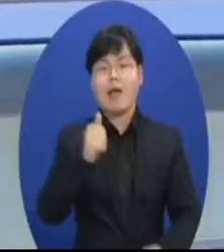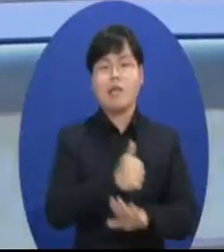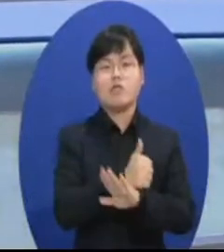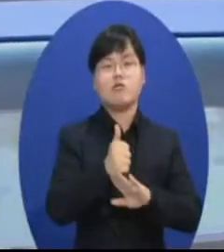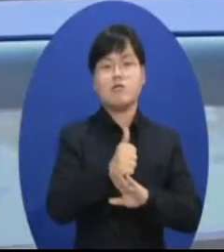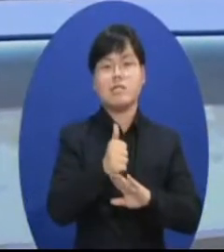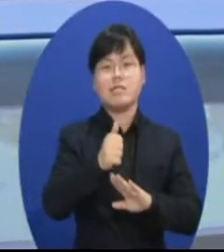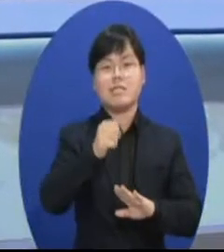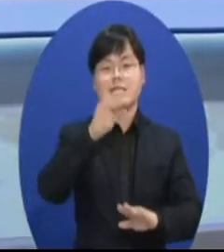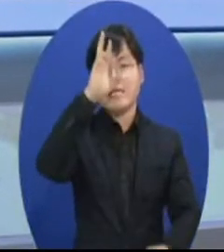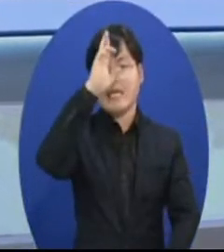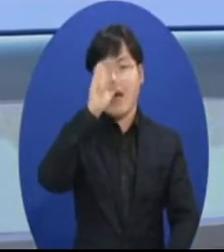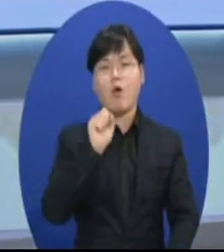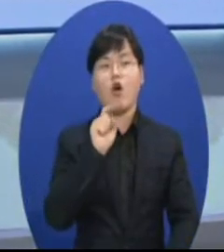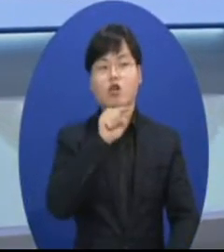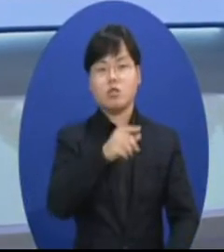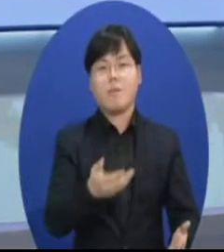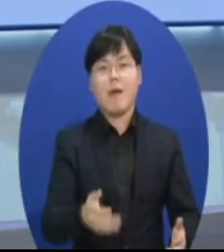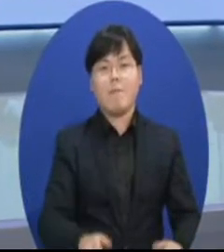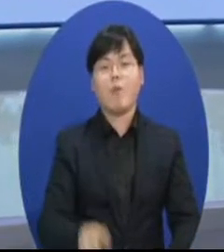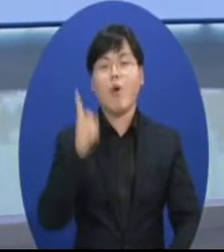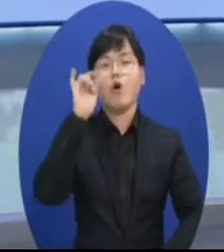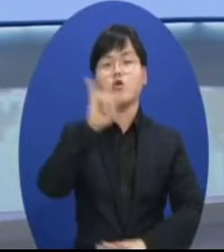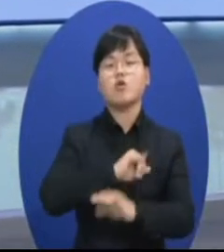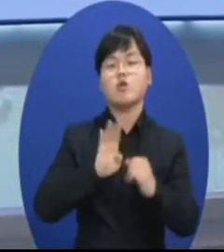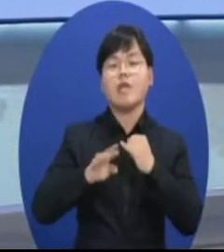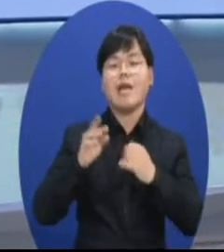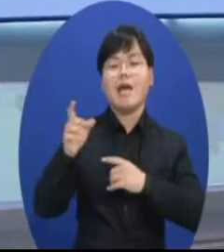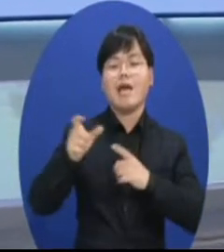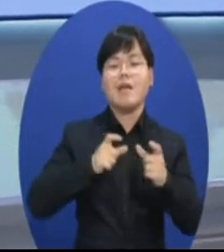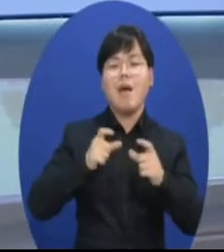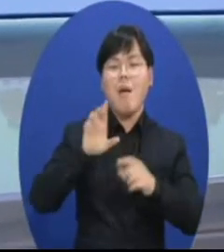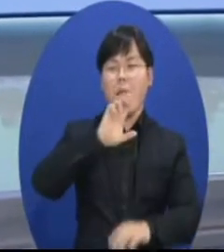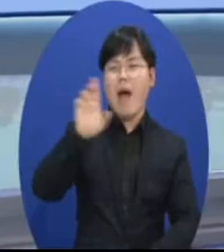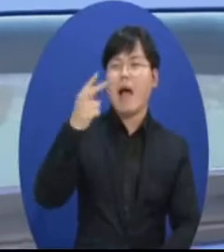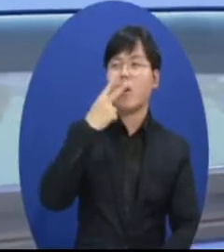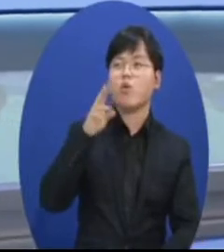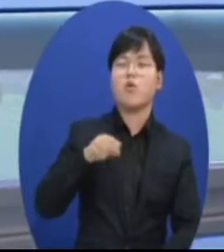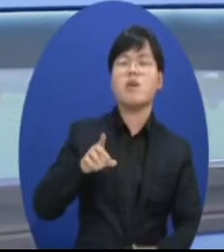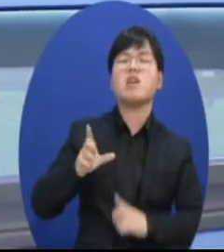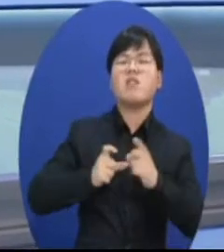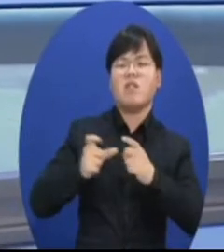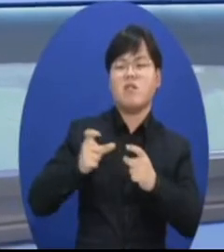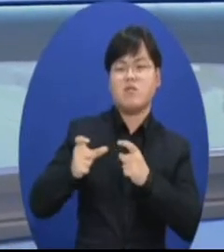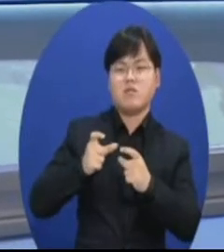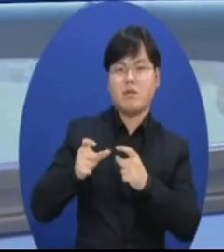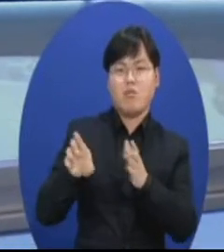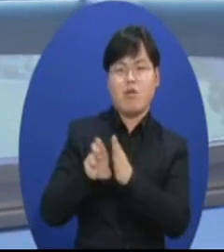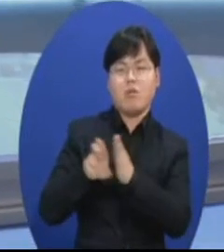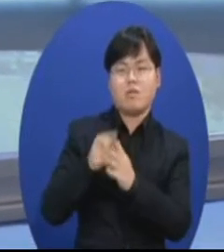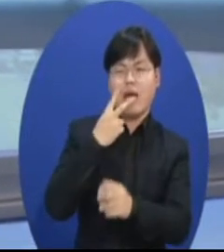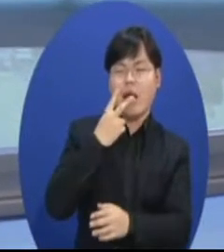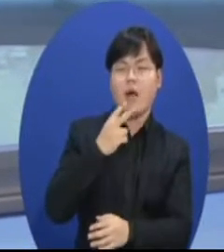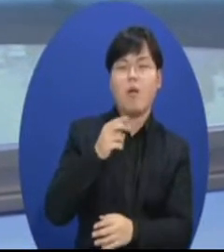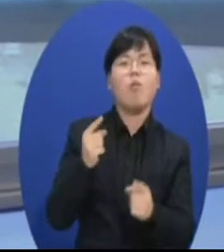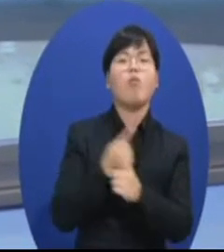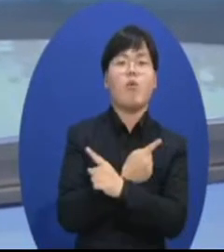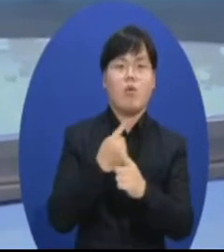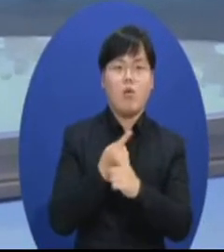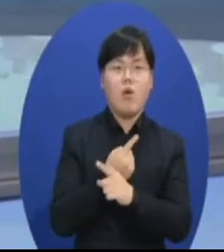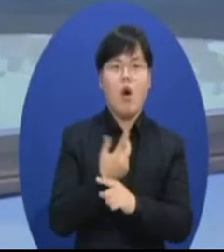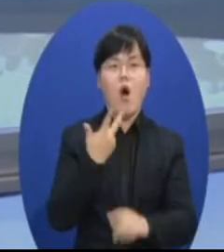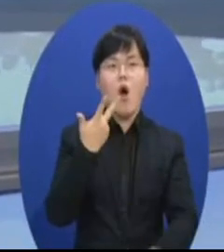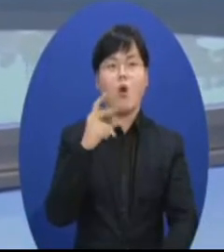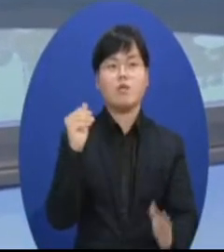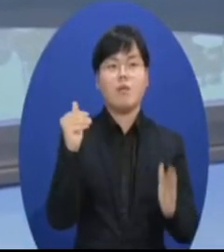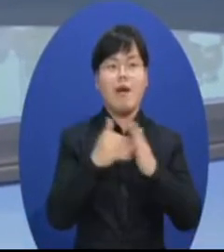урт ажиллаа. Манай улс сүүлийн 30 жилдээ зөвхөн эдийн засаг гэдэг өнцгөөр байгаль орчинтойгоо харьцсан. Уул уурхайн буруу бодлогын сөрөг тал нь 30 мянган